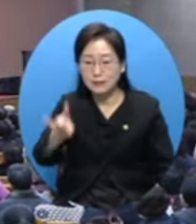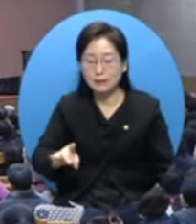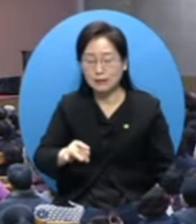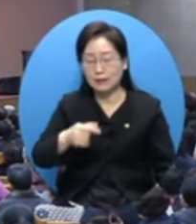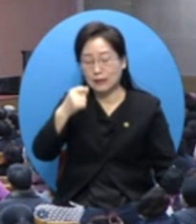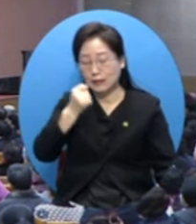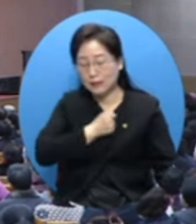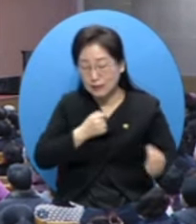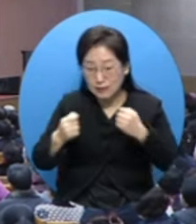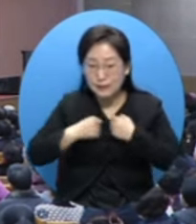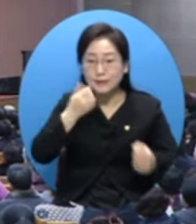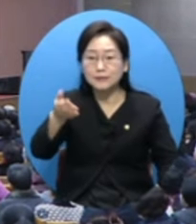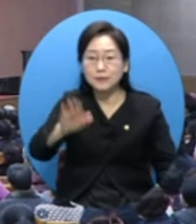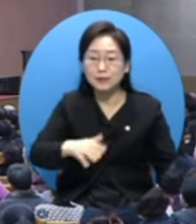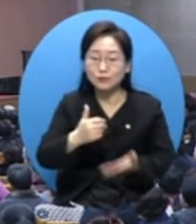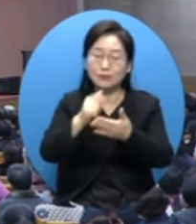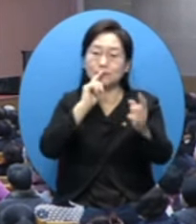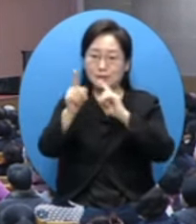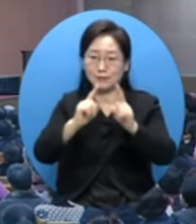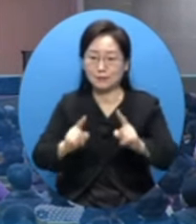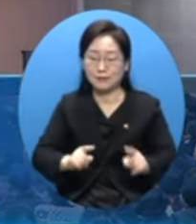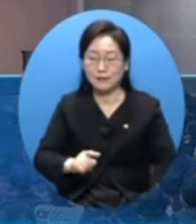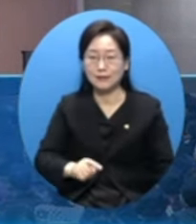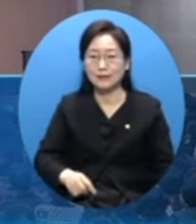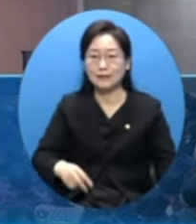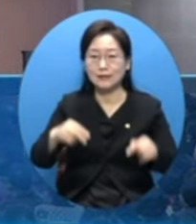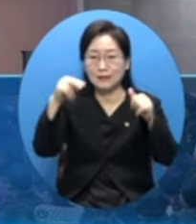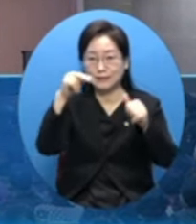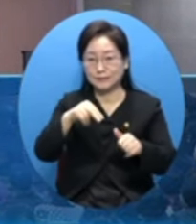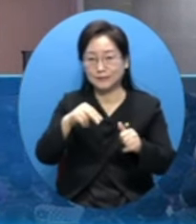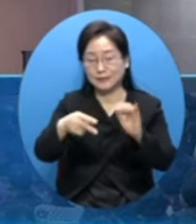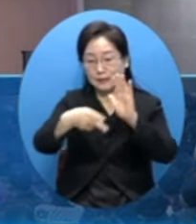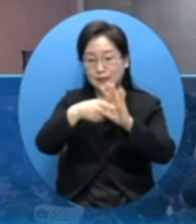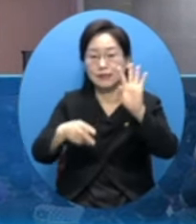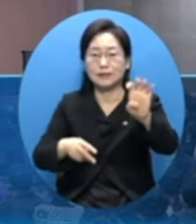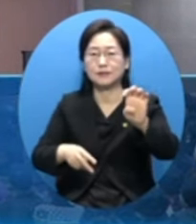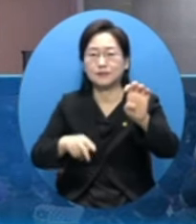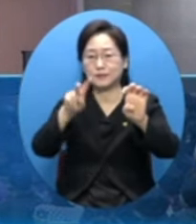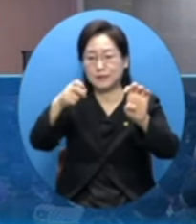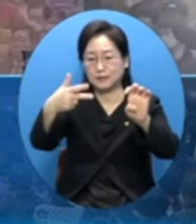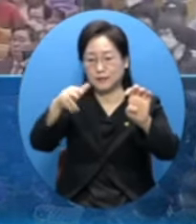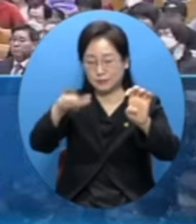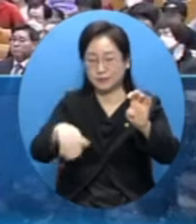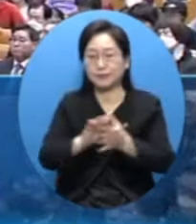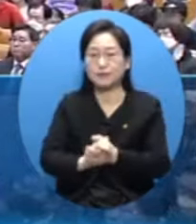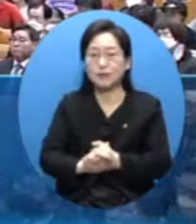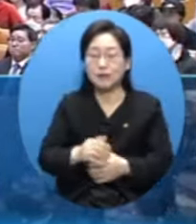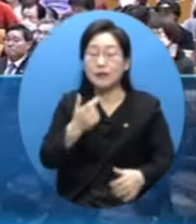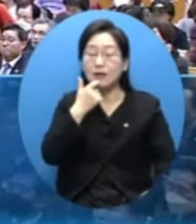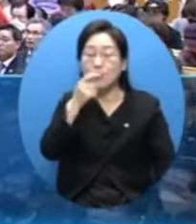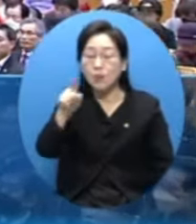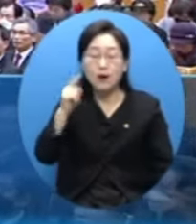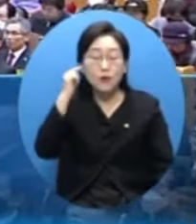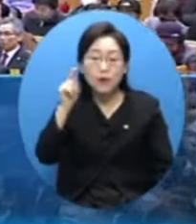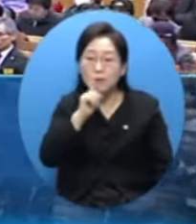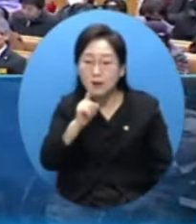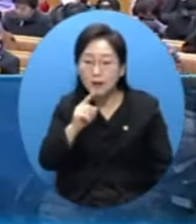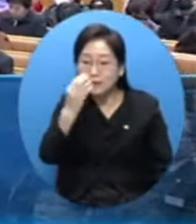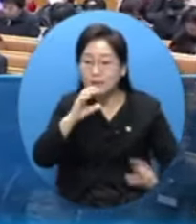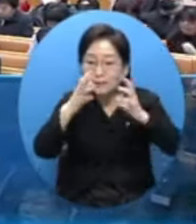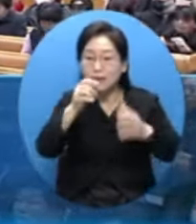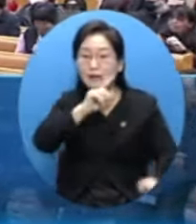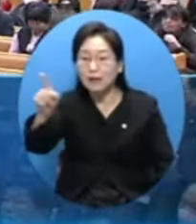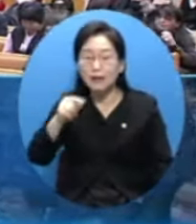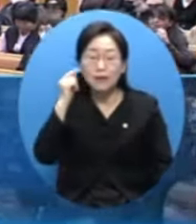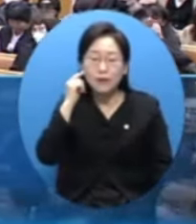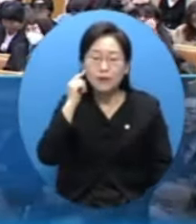탄식하지만 주님 말씀하십니다. 이사야 40장 27절로 29절입니다. 야곱아 어찌하여 내가 말하며 이스라엘아